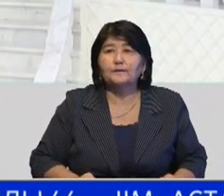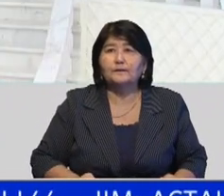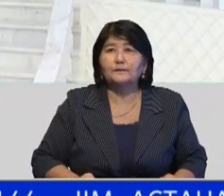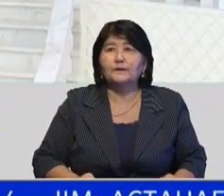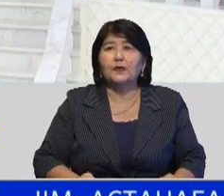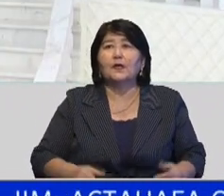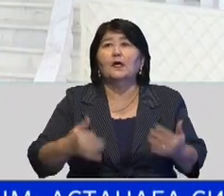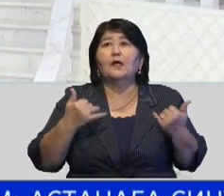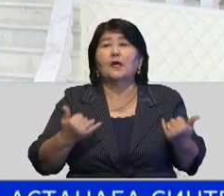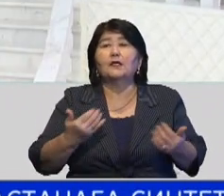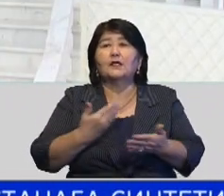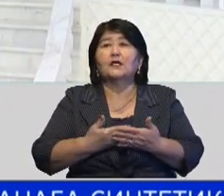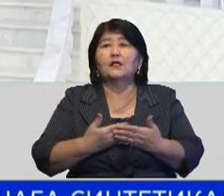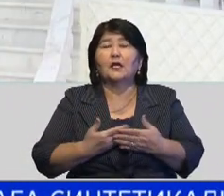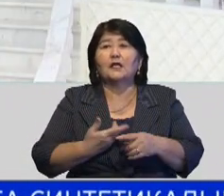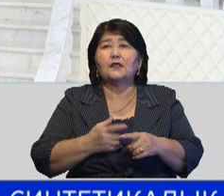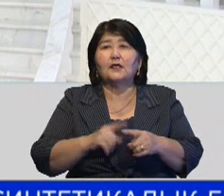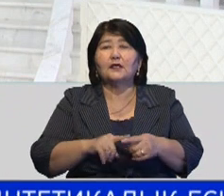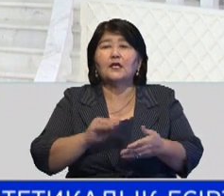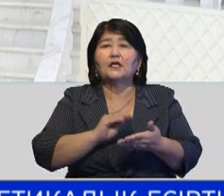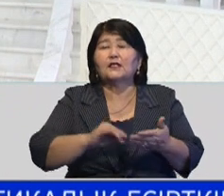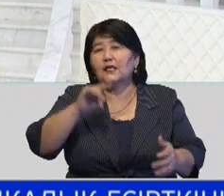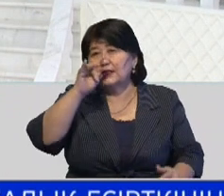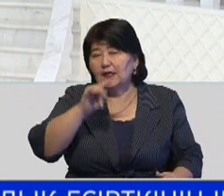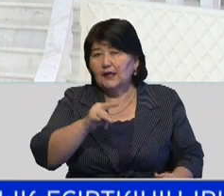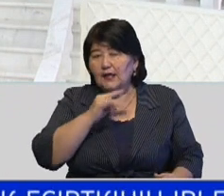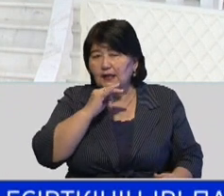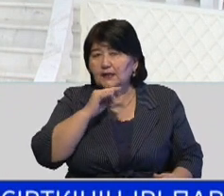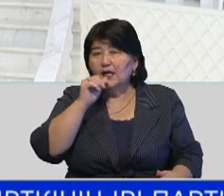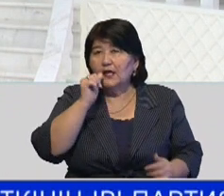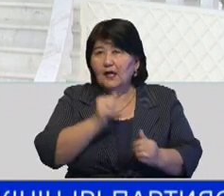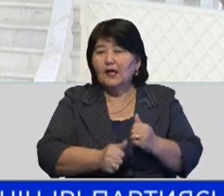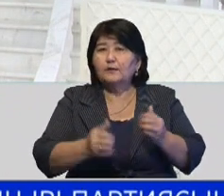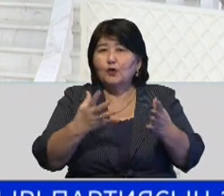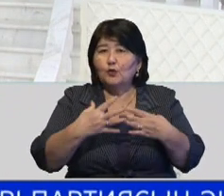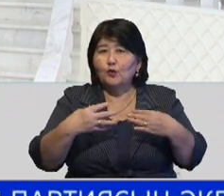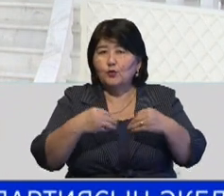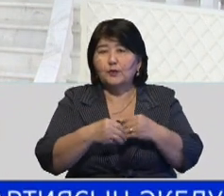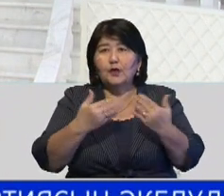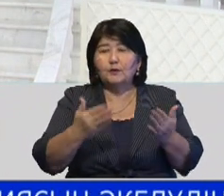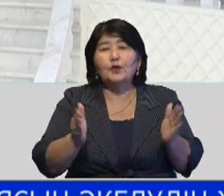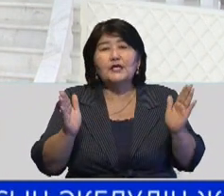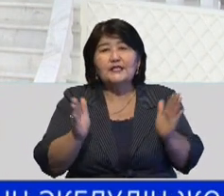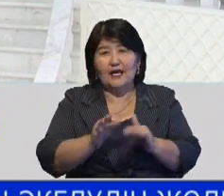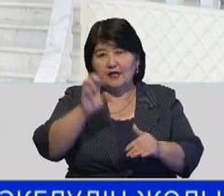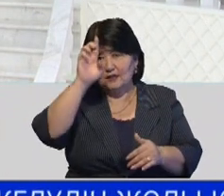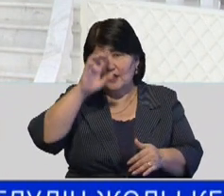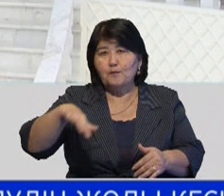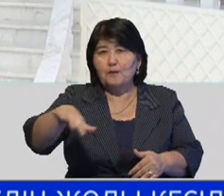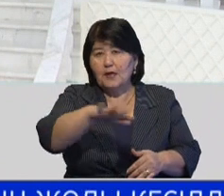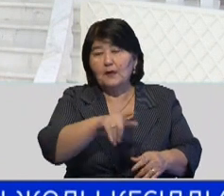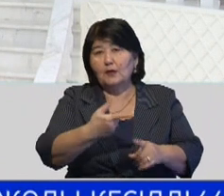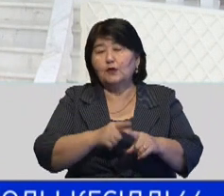Қазір жаңарған, жасарған, жаңғырған Қазақстанды құрамыз десек, әрбір отбасы ол шағын мемлекет.